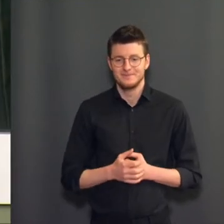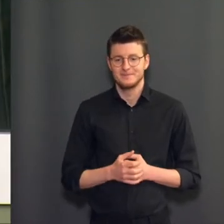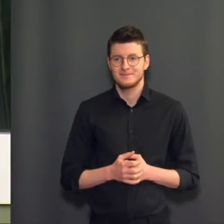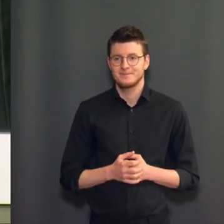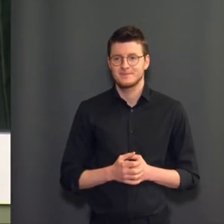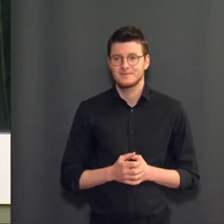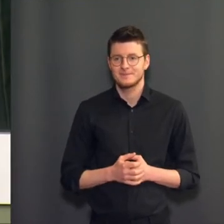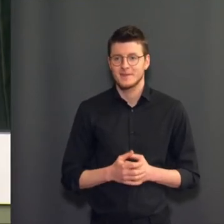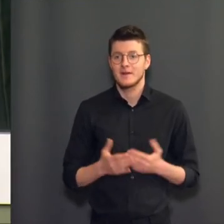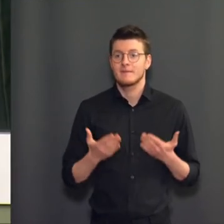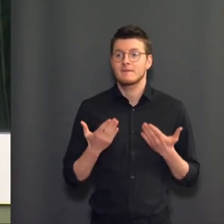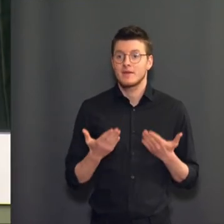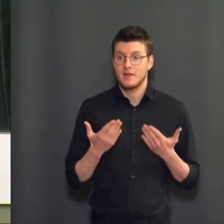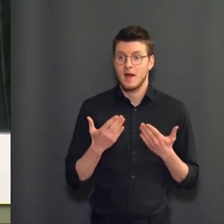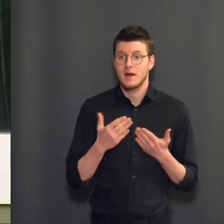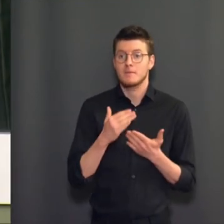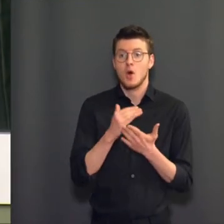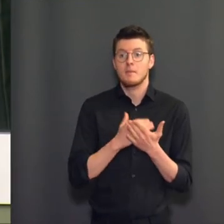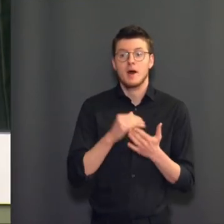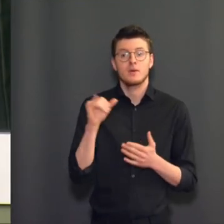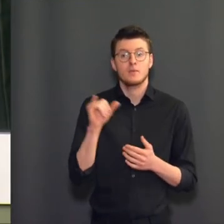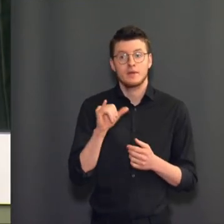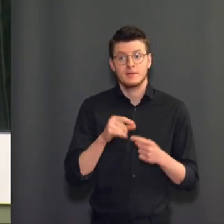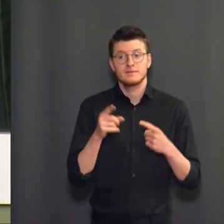Programma voor vandaag, cijfers,